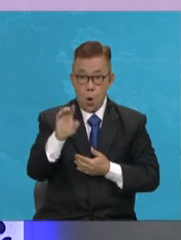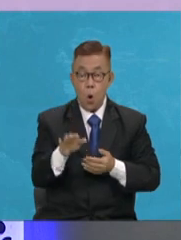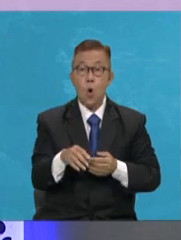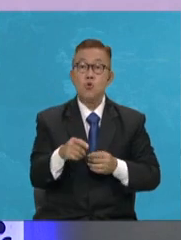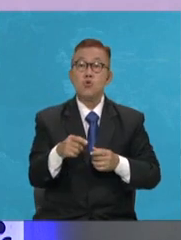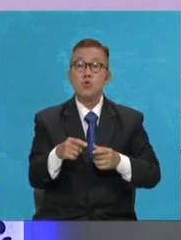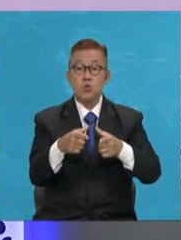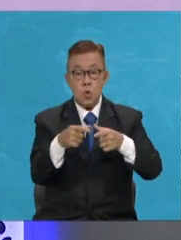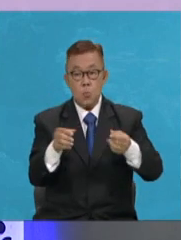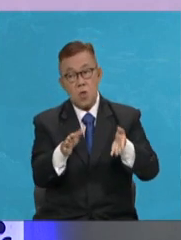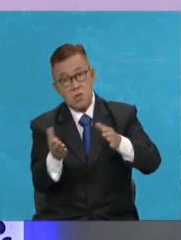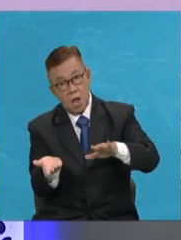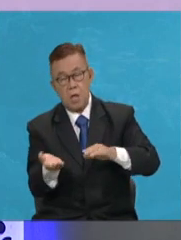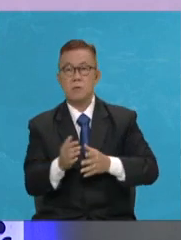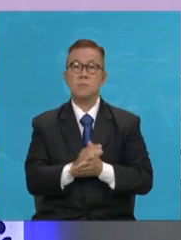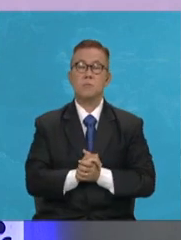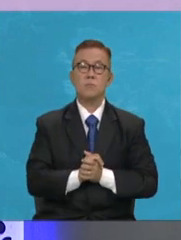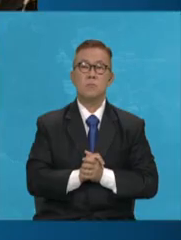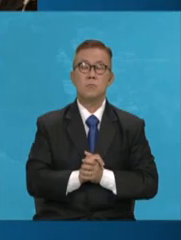Tokyo Jepang